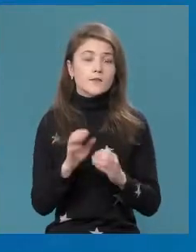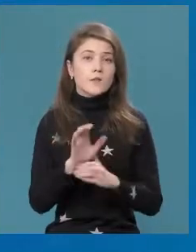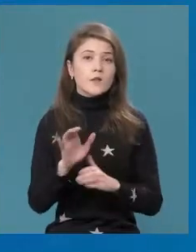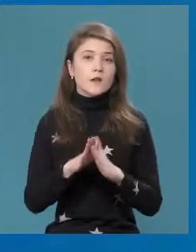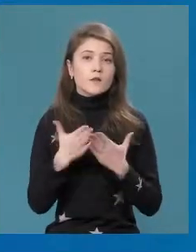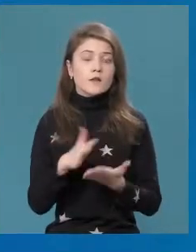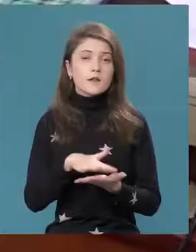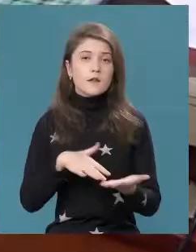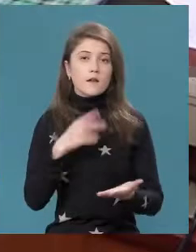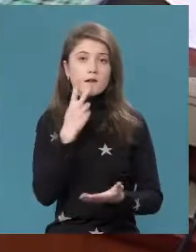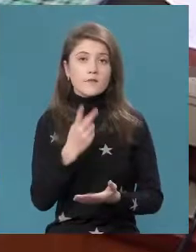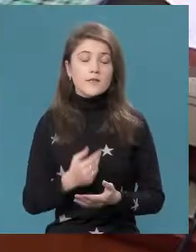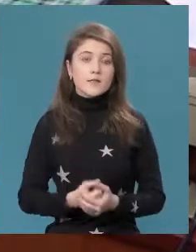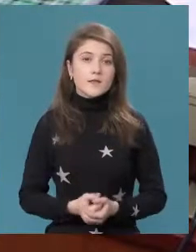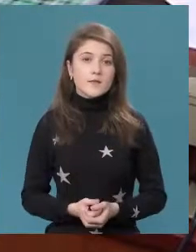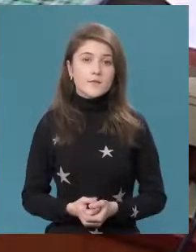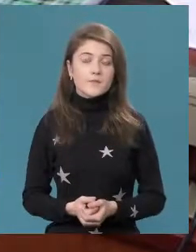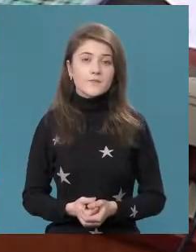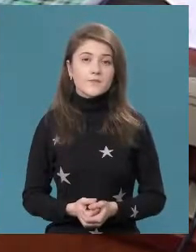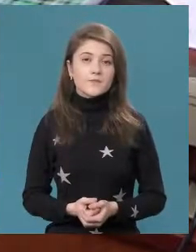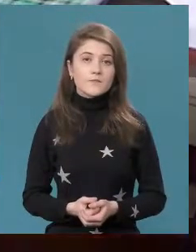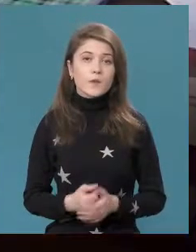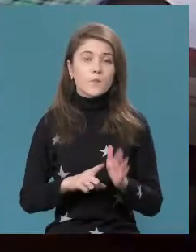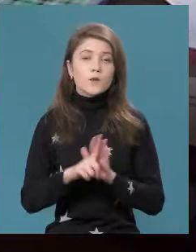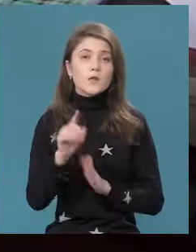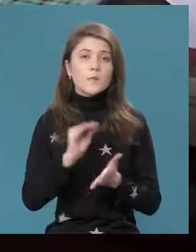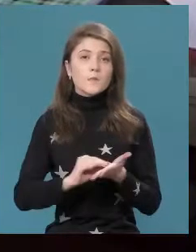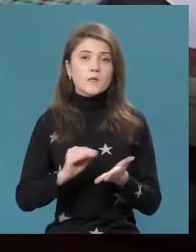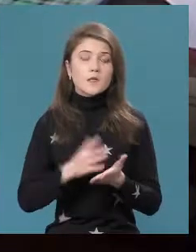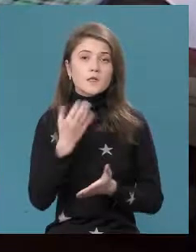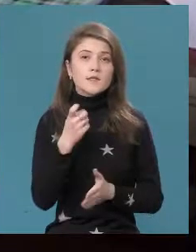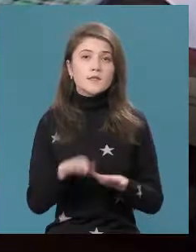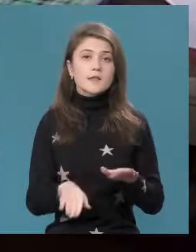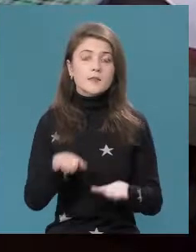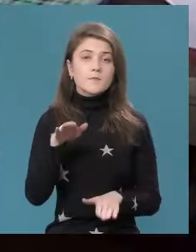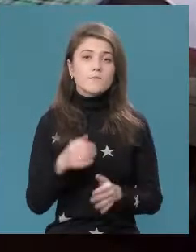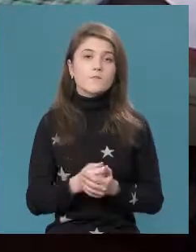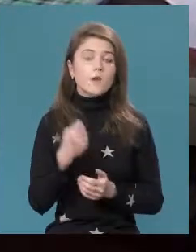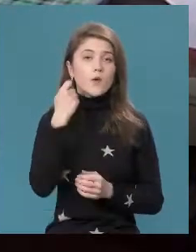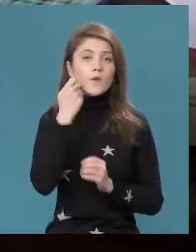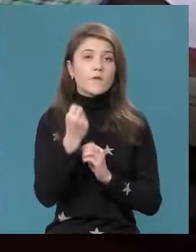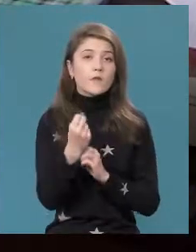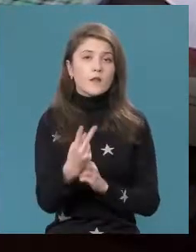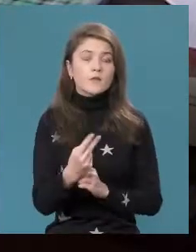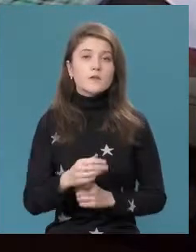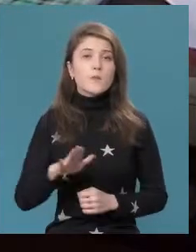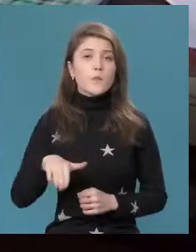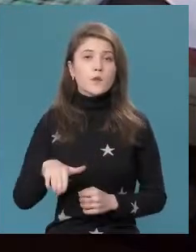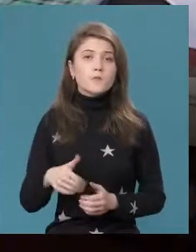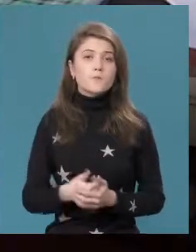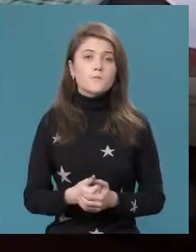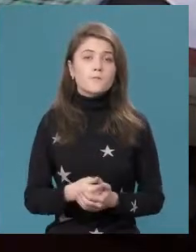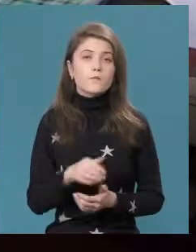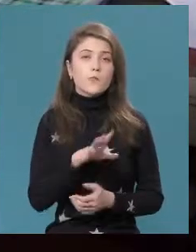Детальніше – далі. Почала писати ще з дитинства, років 12. Потім було дуже